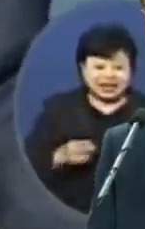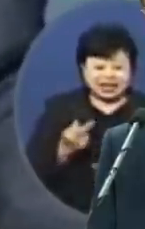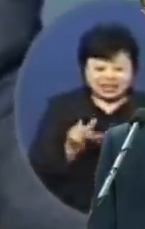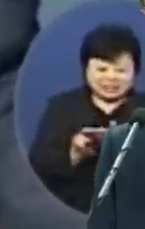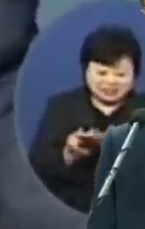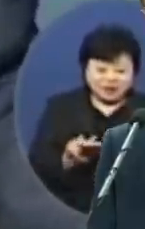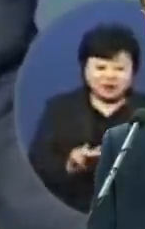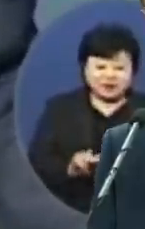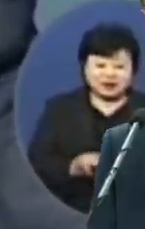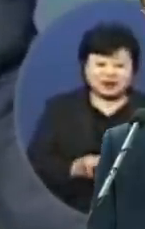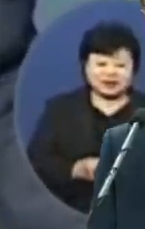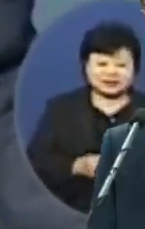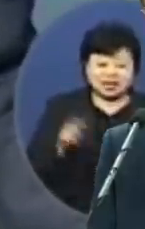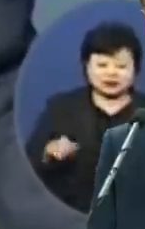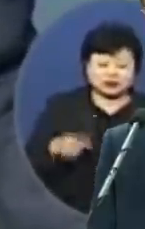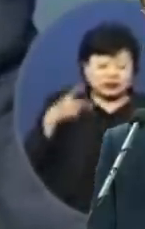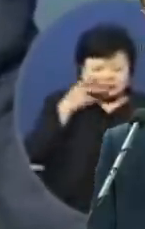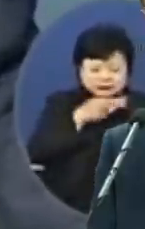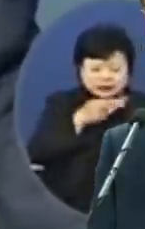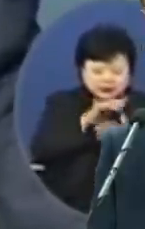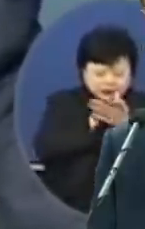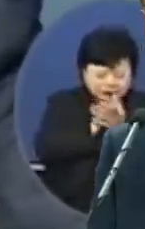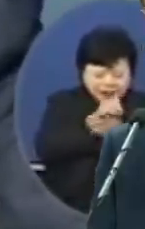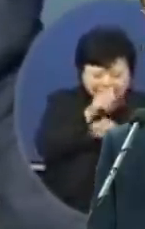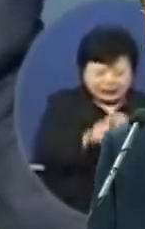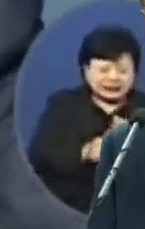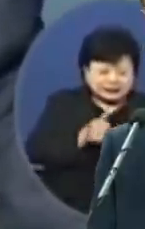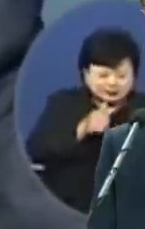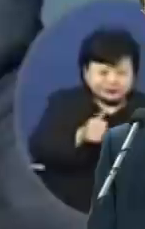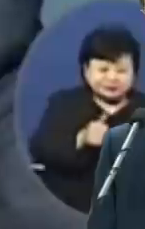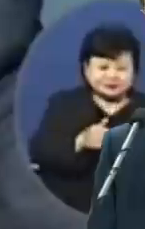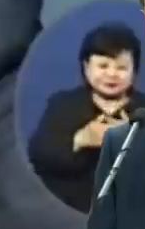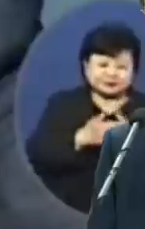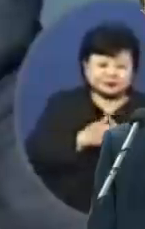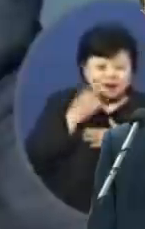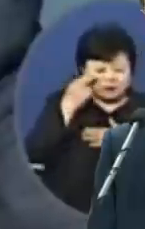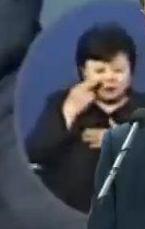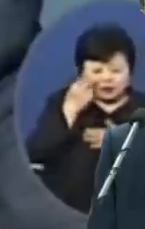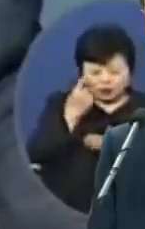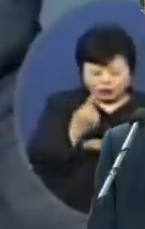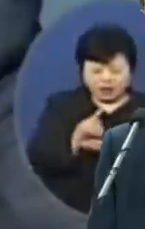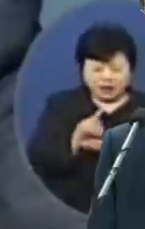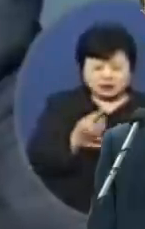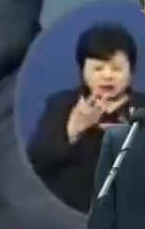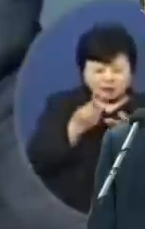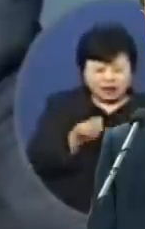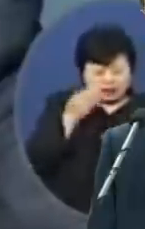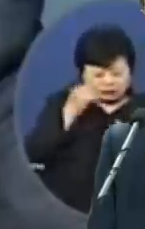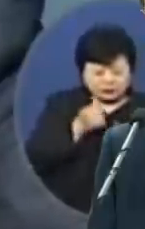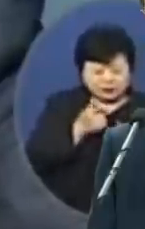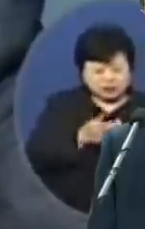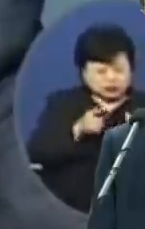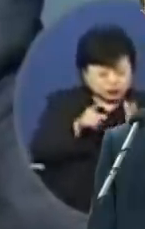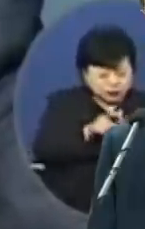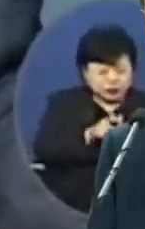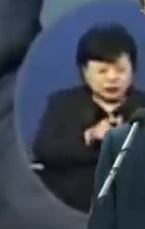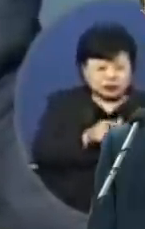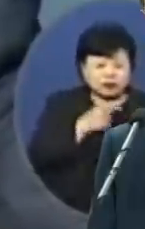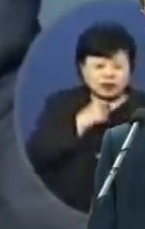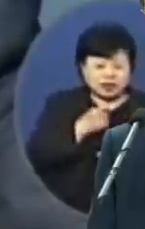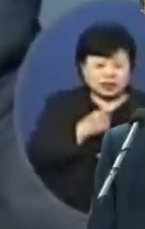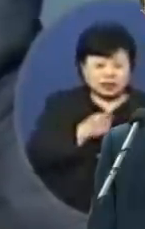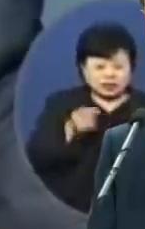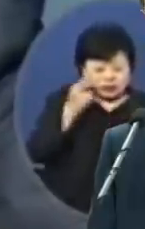하루 가서 하루 종일 금식하면서 기도를 했습니다. 하나님, 미국에 와서 이렇게 많은 한국 사람이 예수를 믿고 들어오니